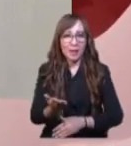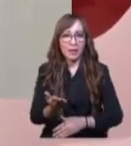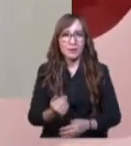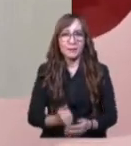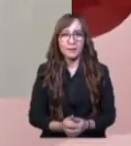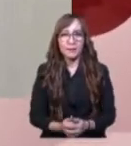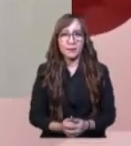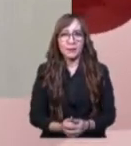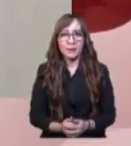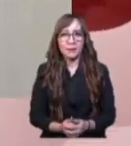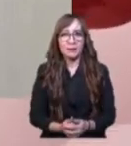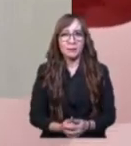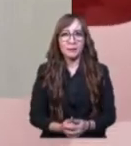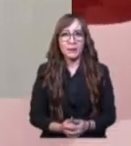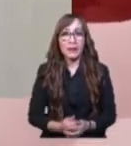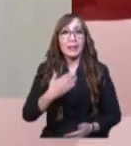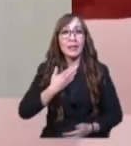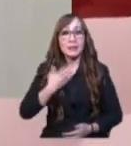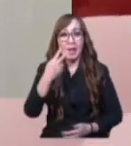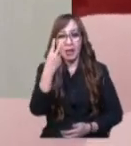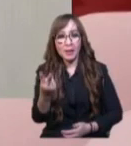dari selama ini yang saya lihat,